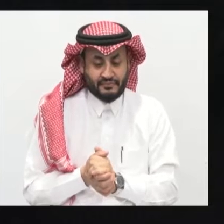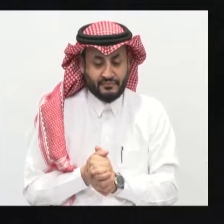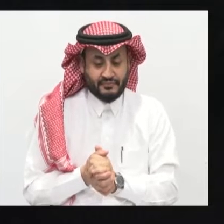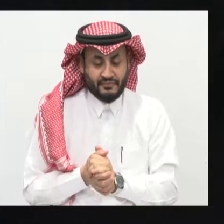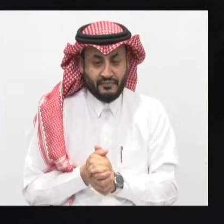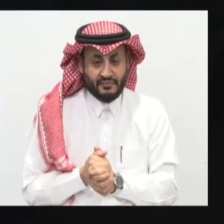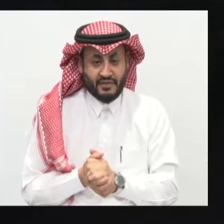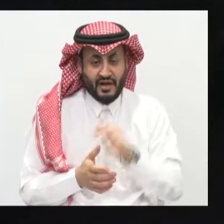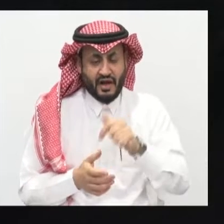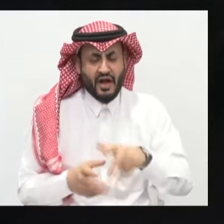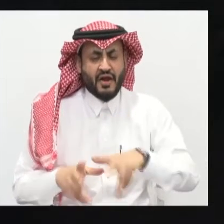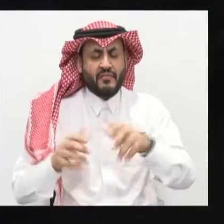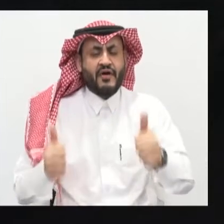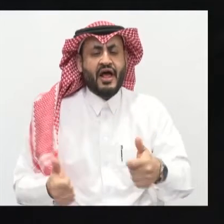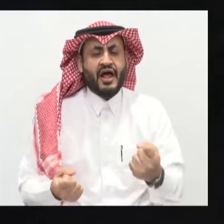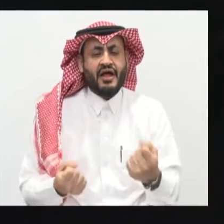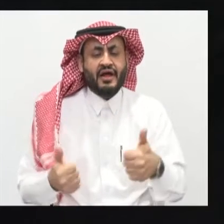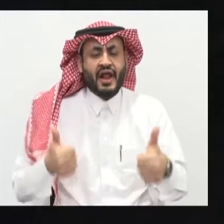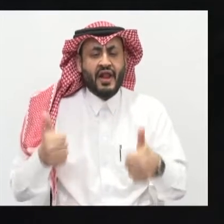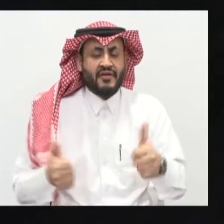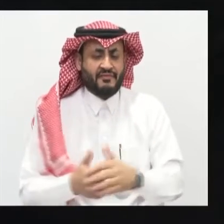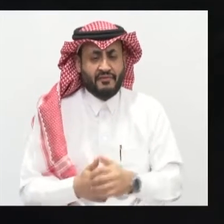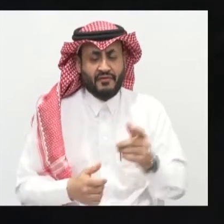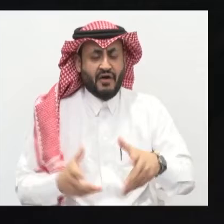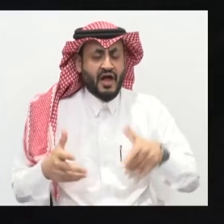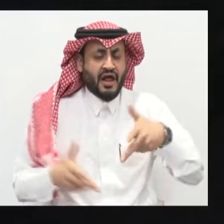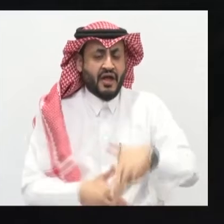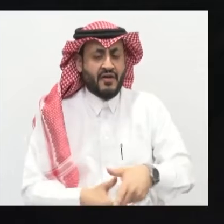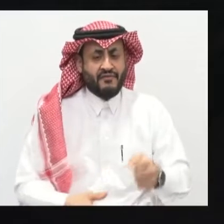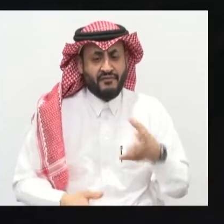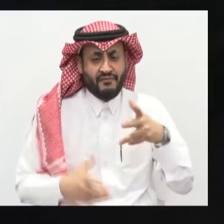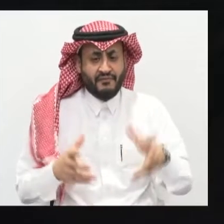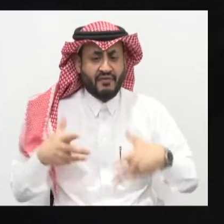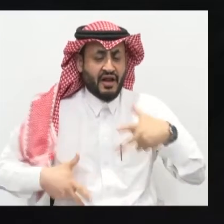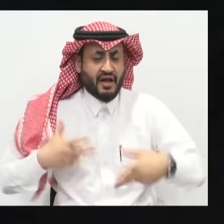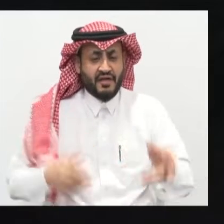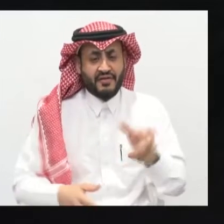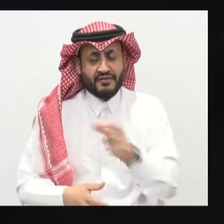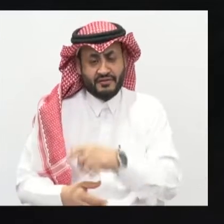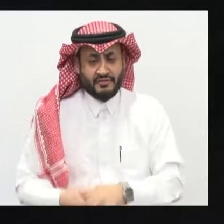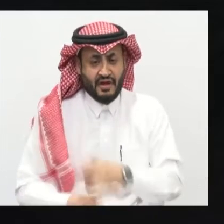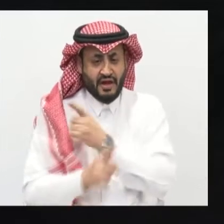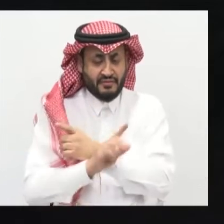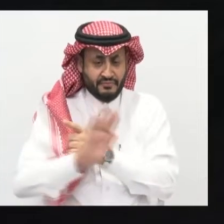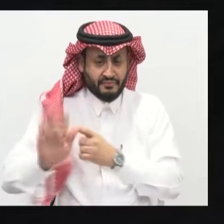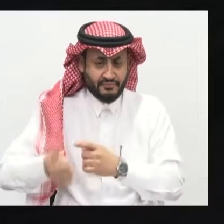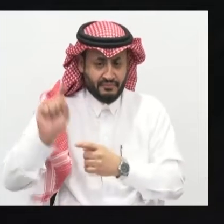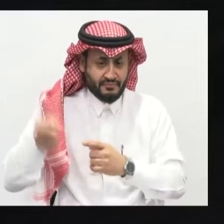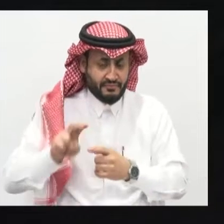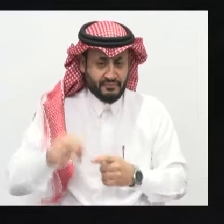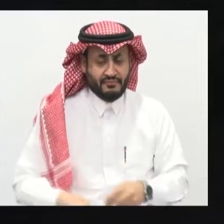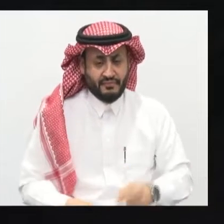we will be doing an evaluation for unit feelings and things. معكم المعلمة سارة الشبيكي ومعنا معلم لغة